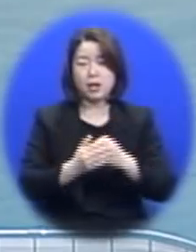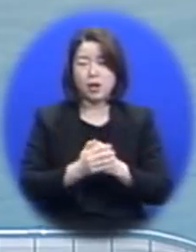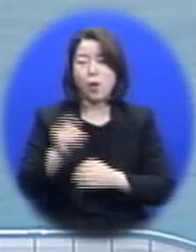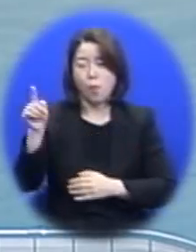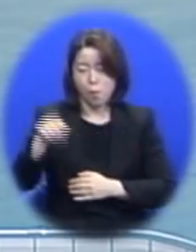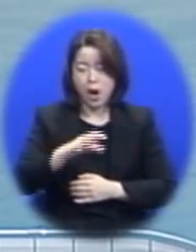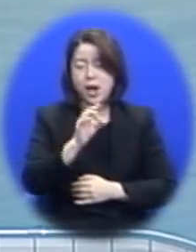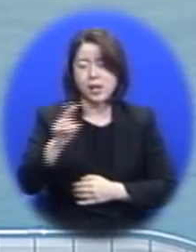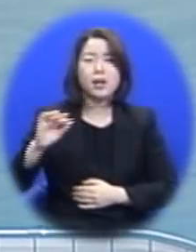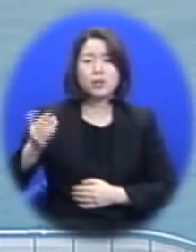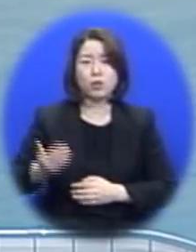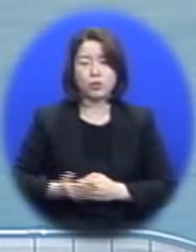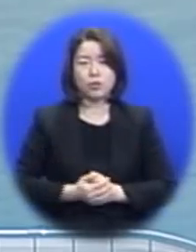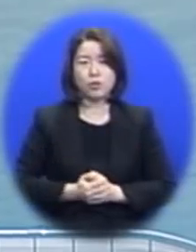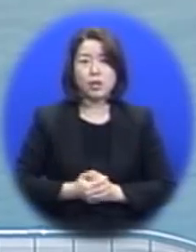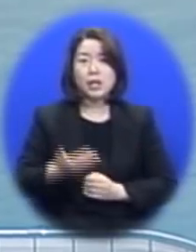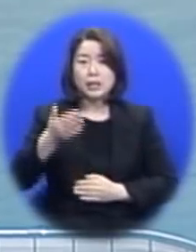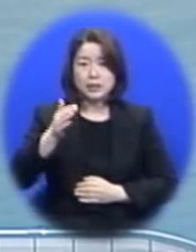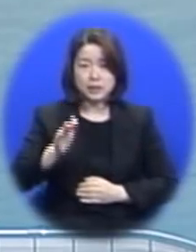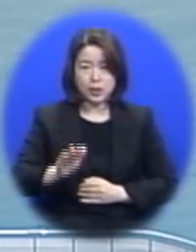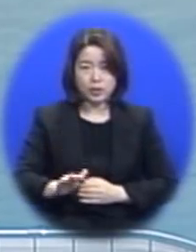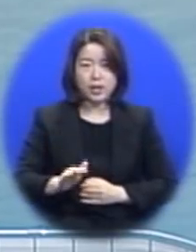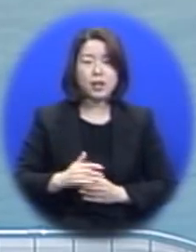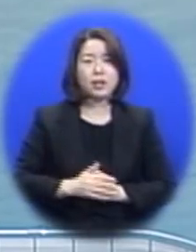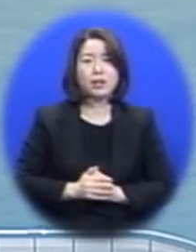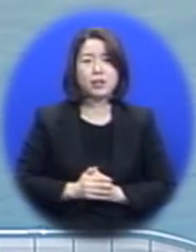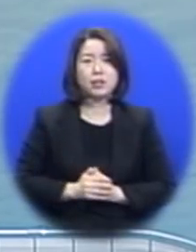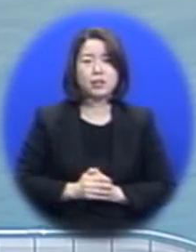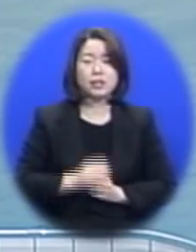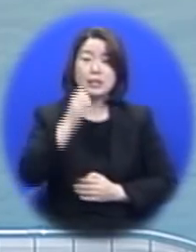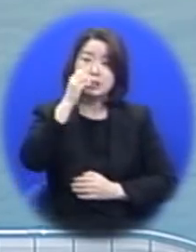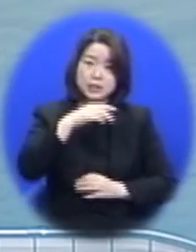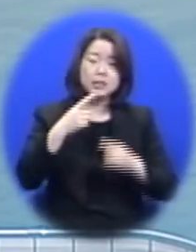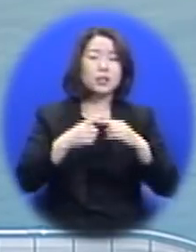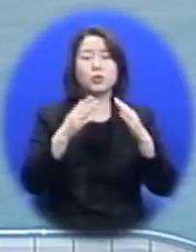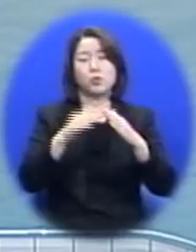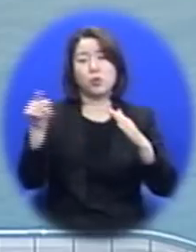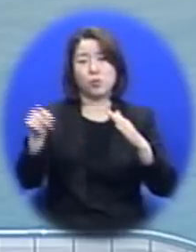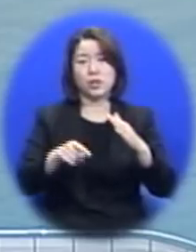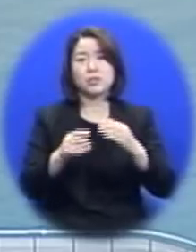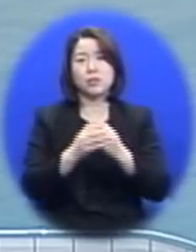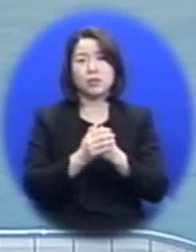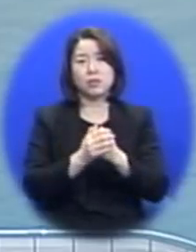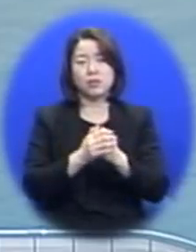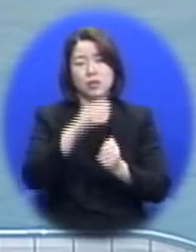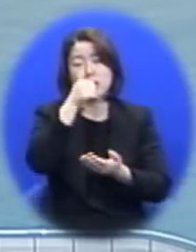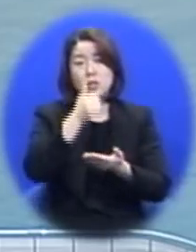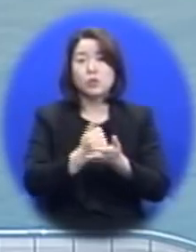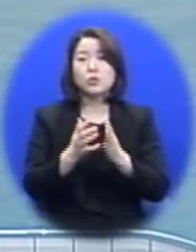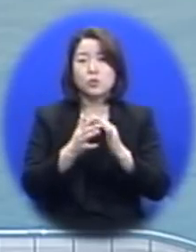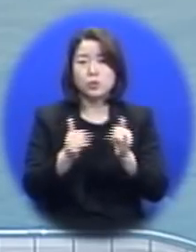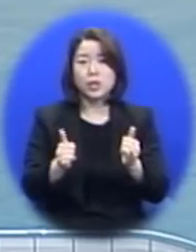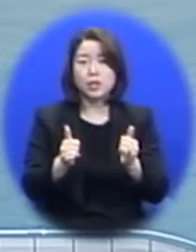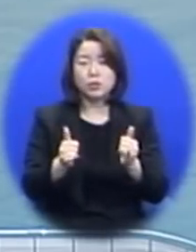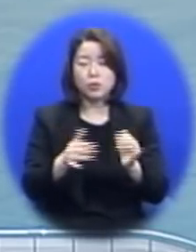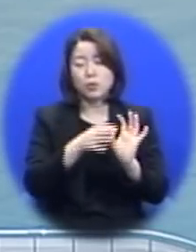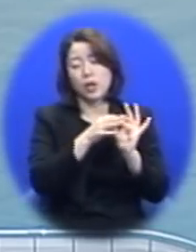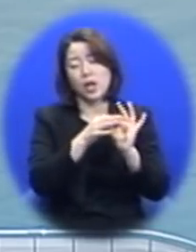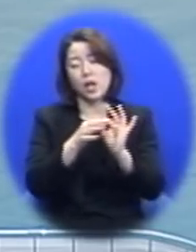되고. 그런데 그냥 교회 나와서 그냥 죄인으로 있으면 안 되는